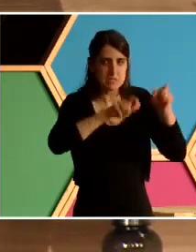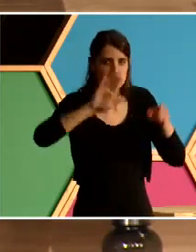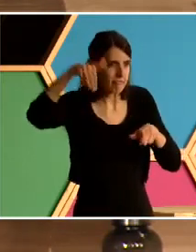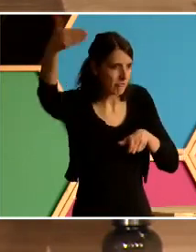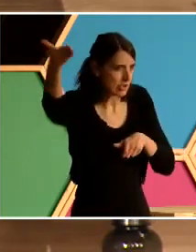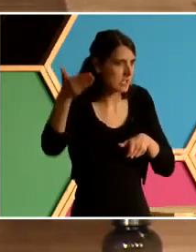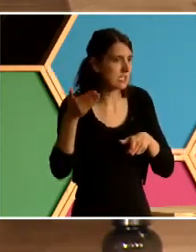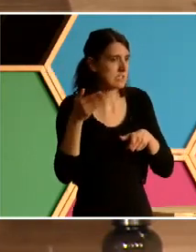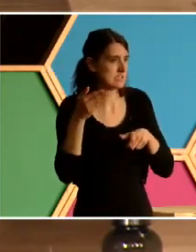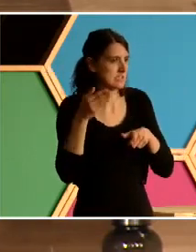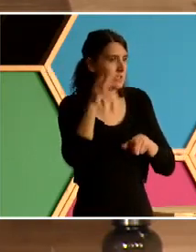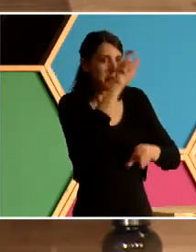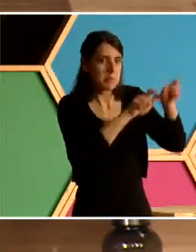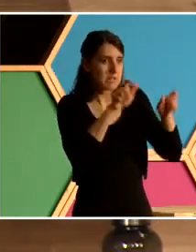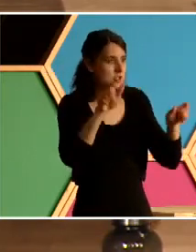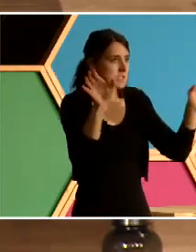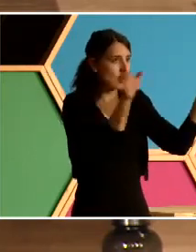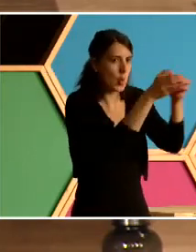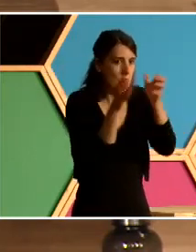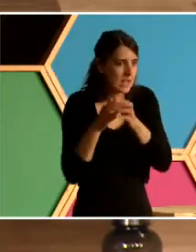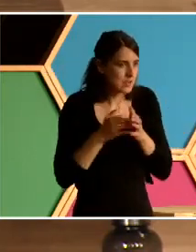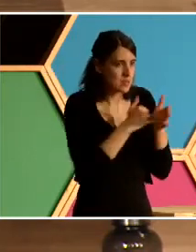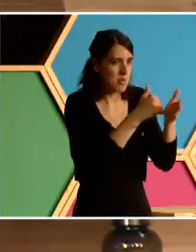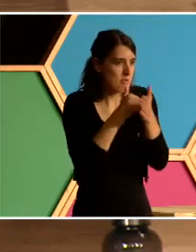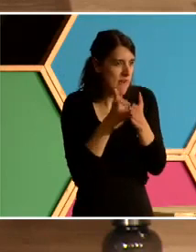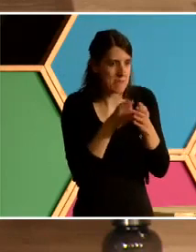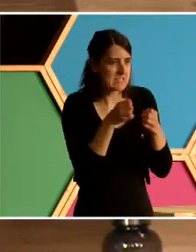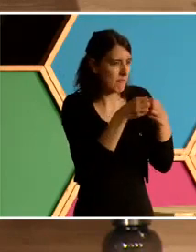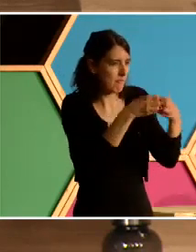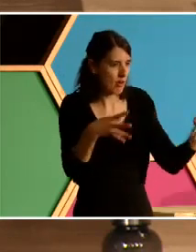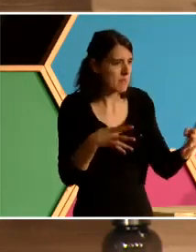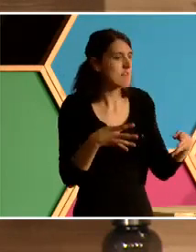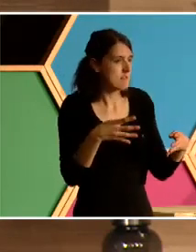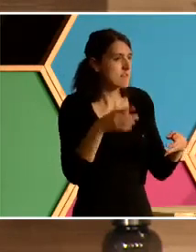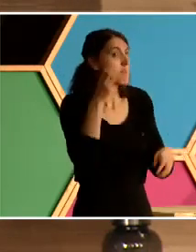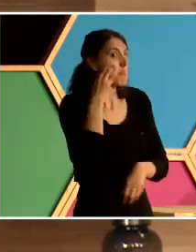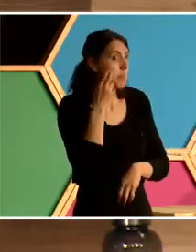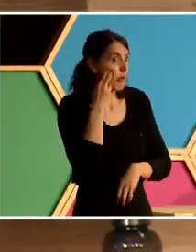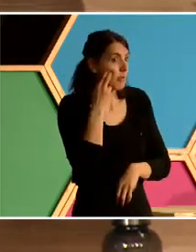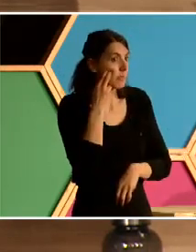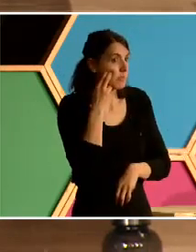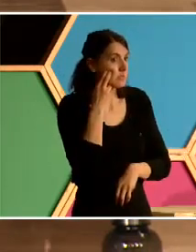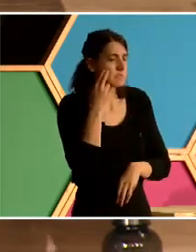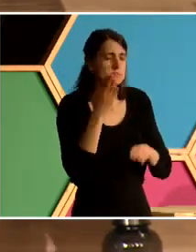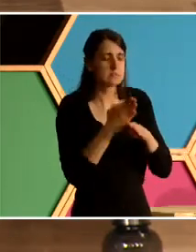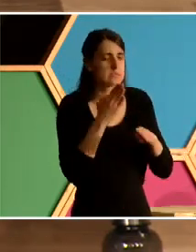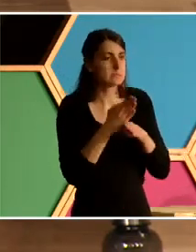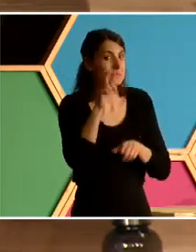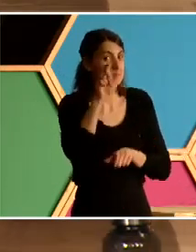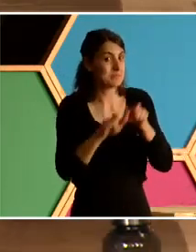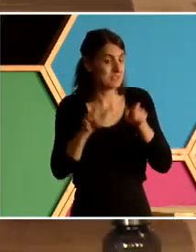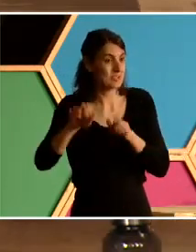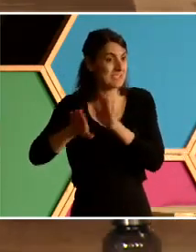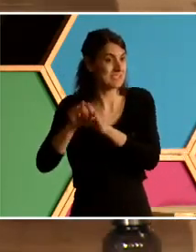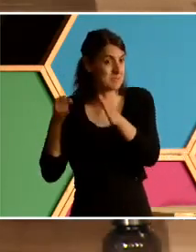cap a les persones dels col·lectius vulnerables. I de fet, la por és un sentiment que és molt útil per a aquells que